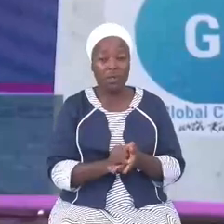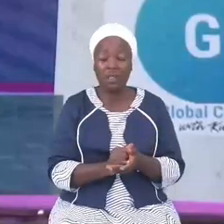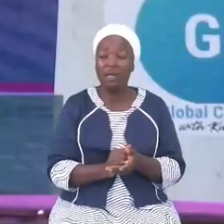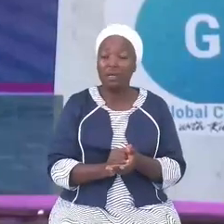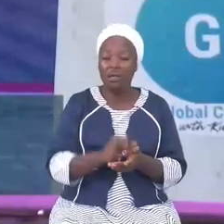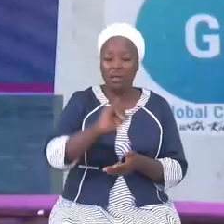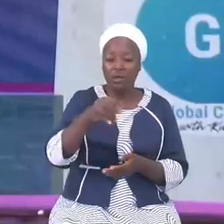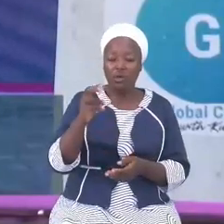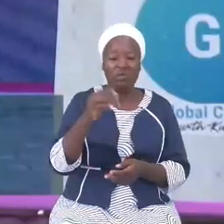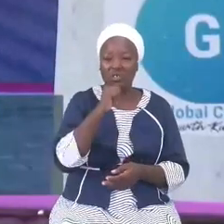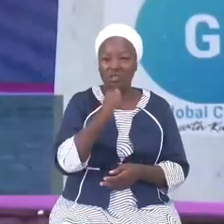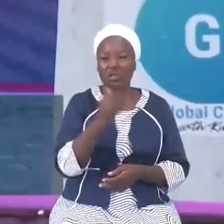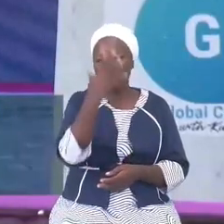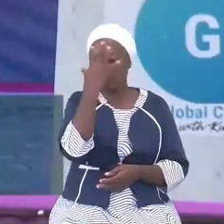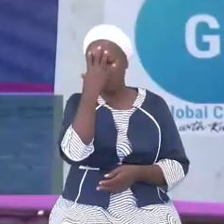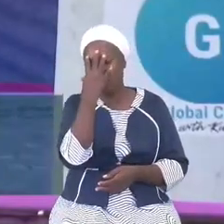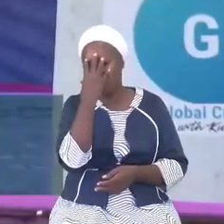Quand il priait, il faisait cette prière.